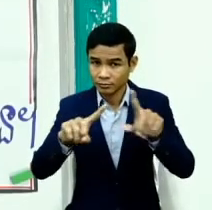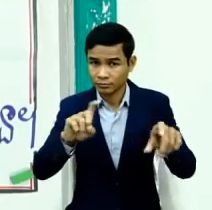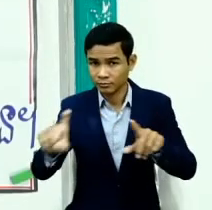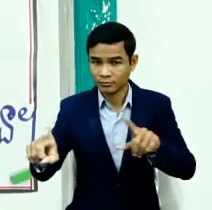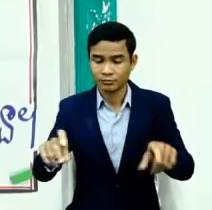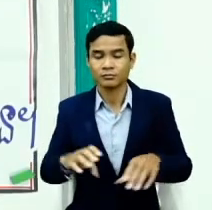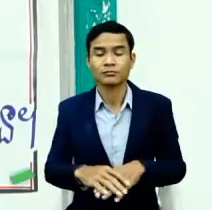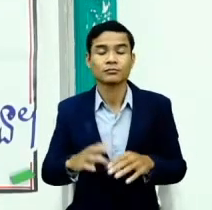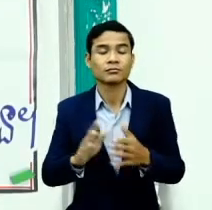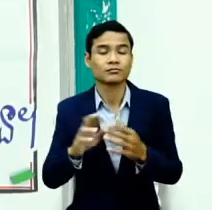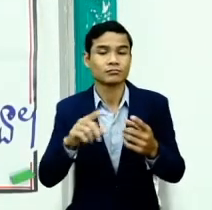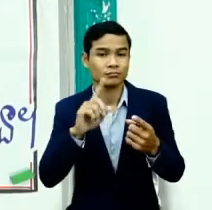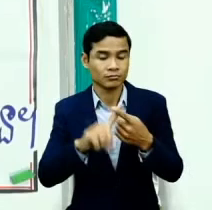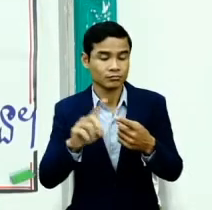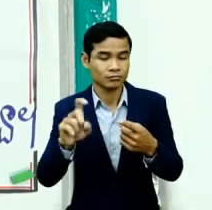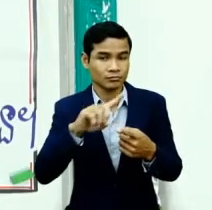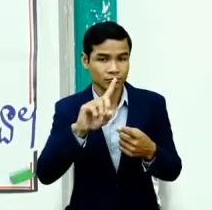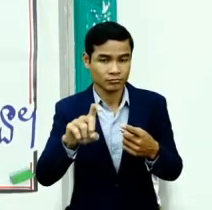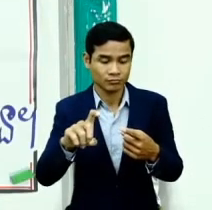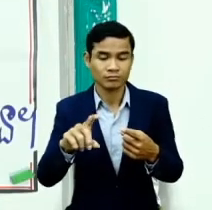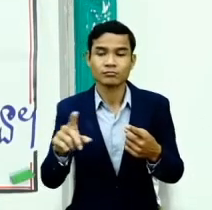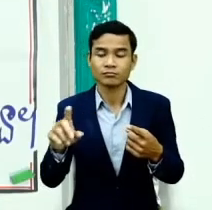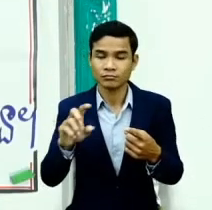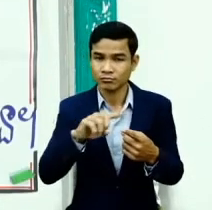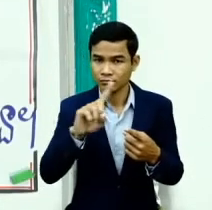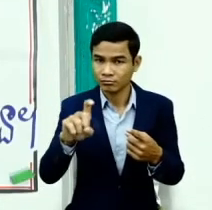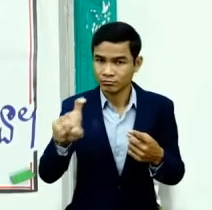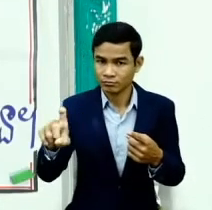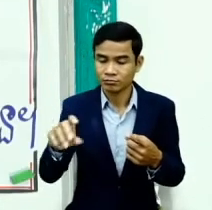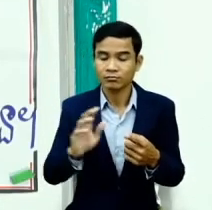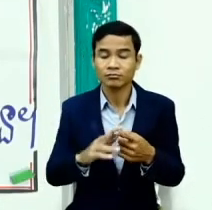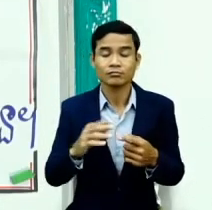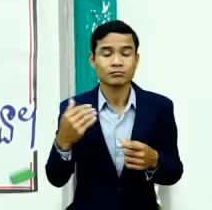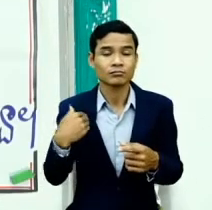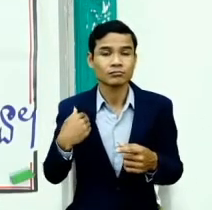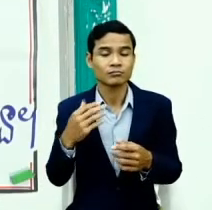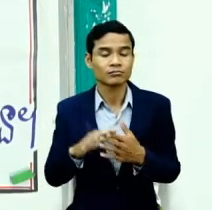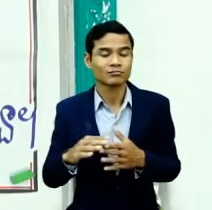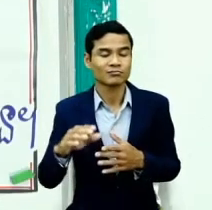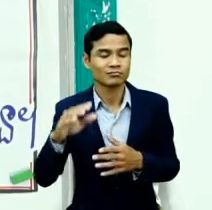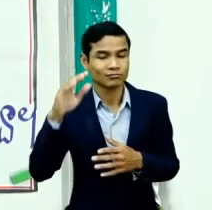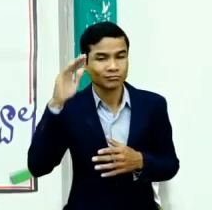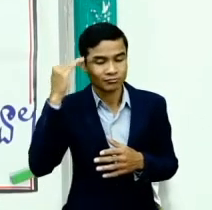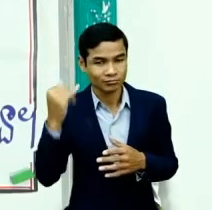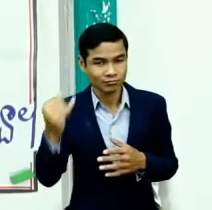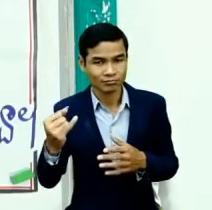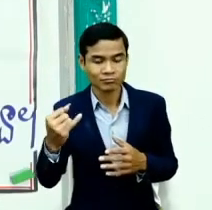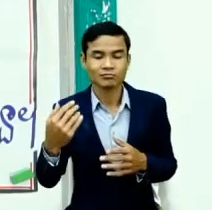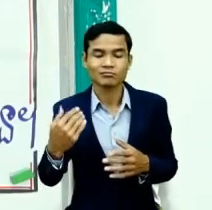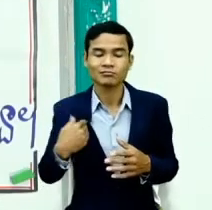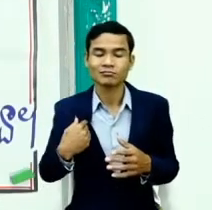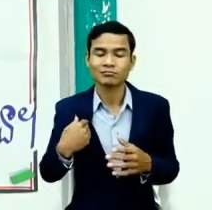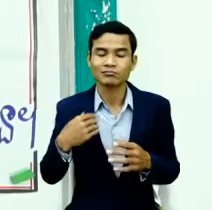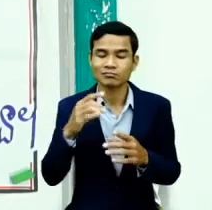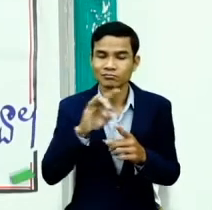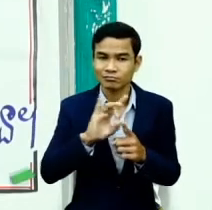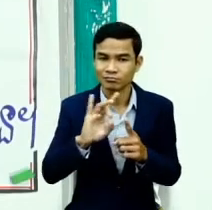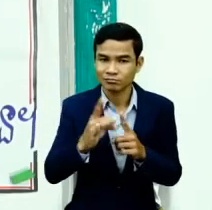chà, đài xùm nùa tiên mùi xua thả tà ốt miên đặc biệt đình bật đấy